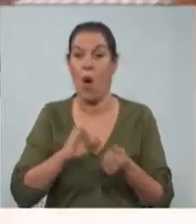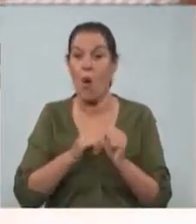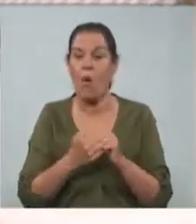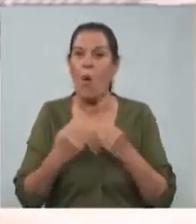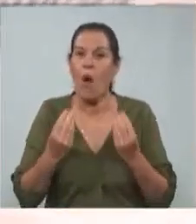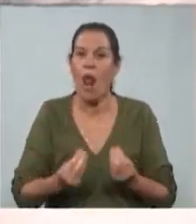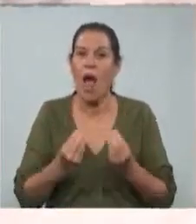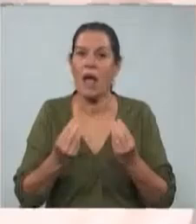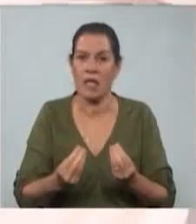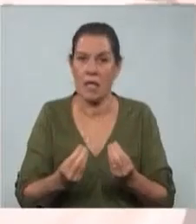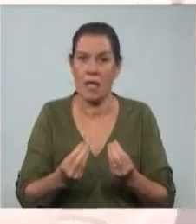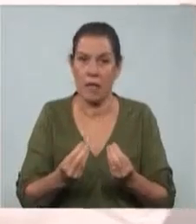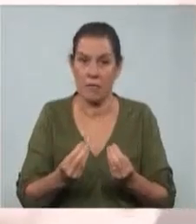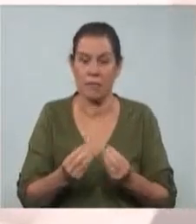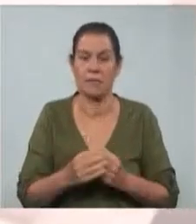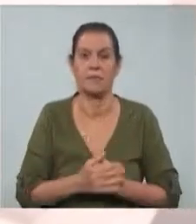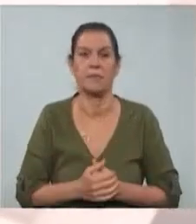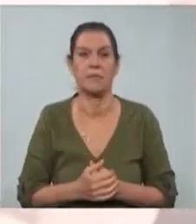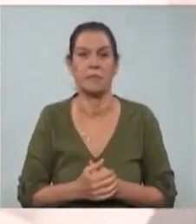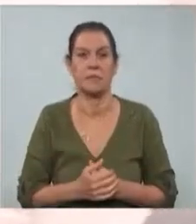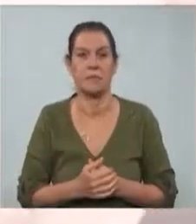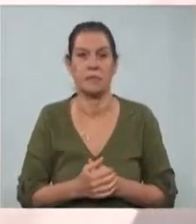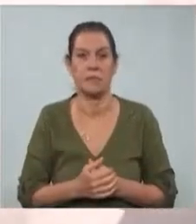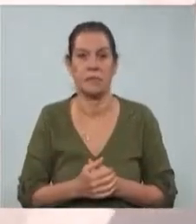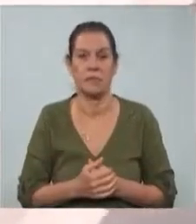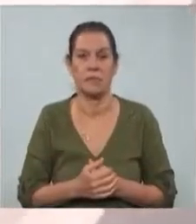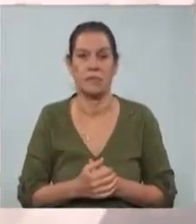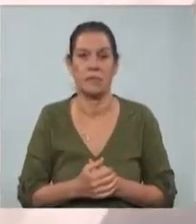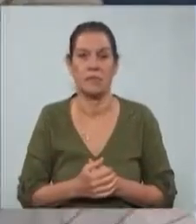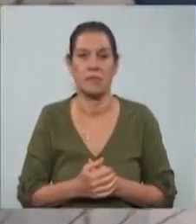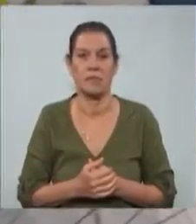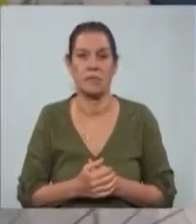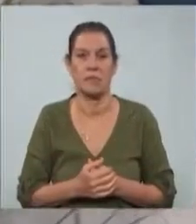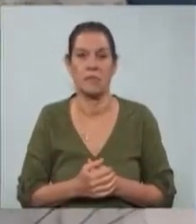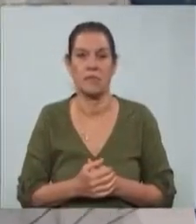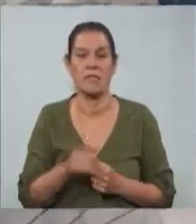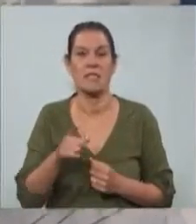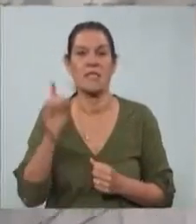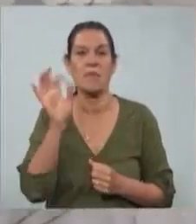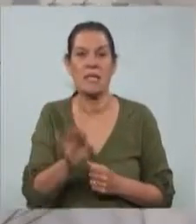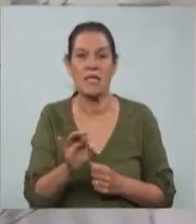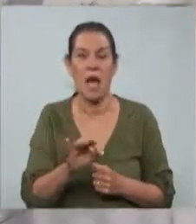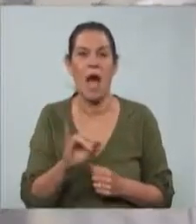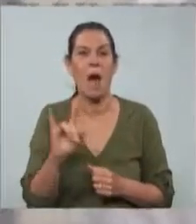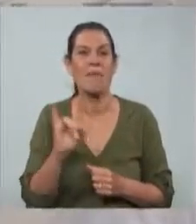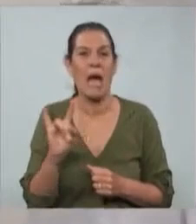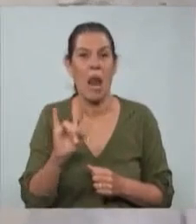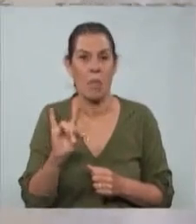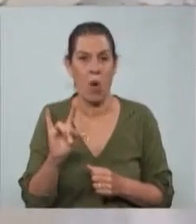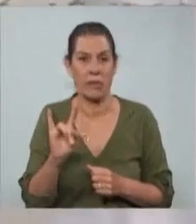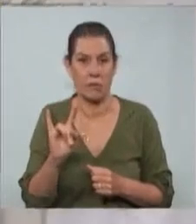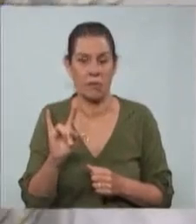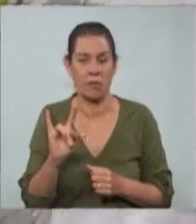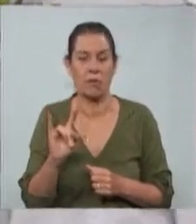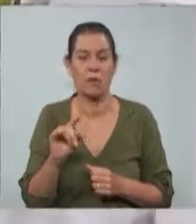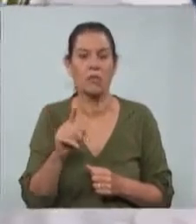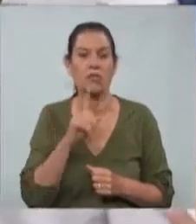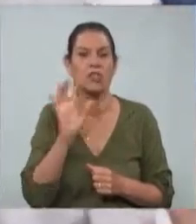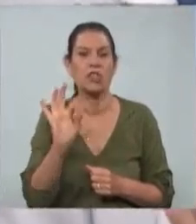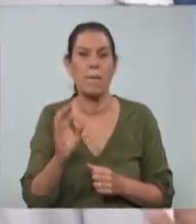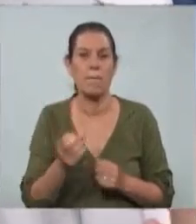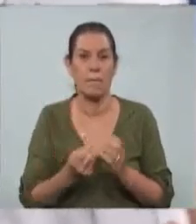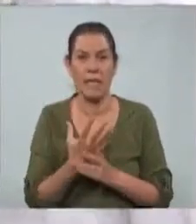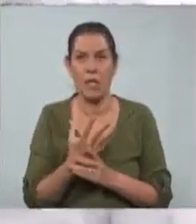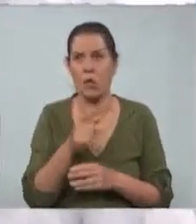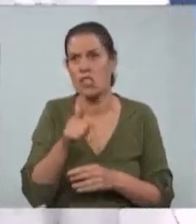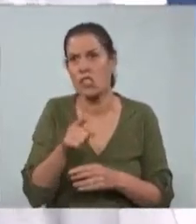שכבר פיתחו תסמינים. פגיעה באיזשהו חלבון שנקרא פריון. זה חלבון שנמצא באופן תקין אצל